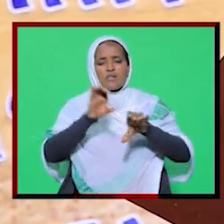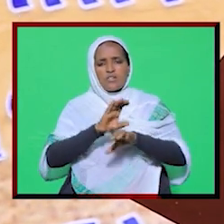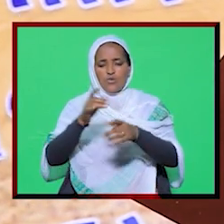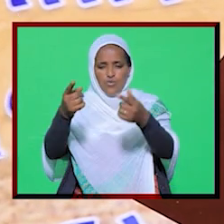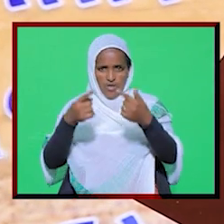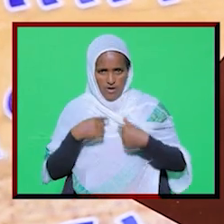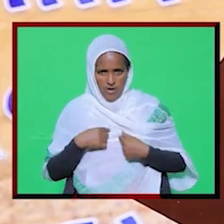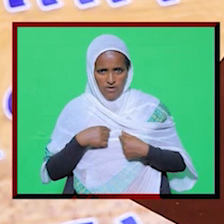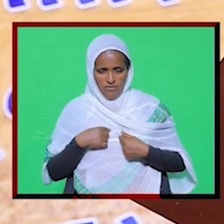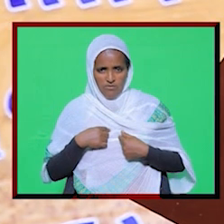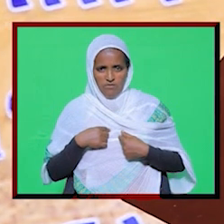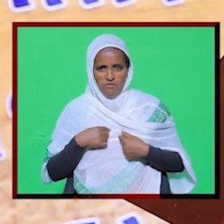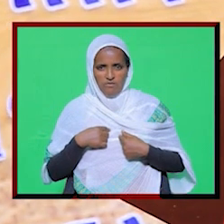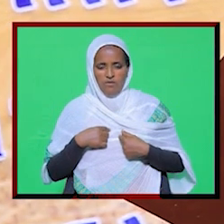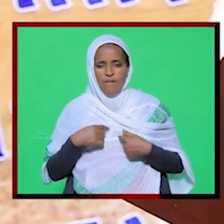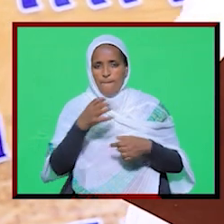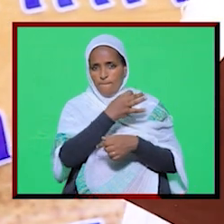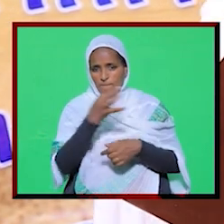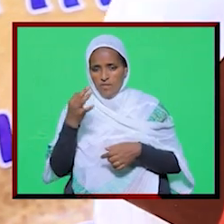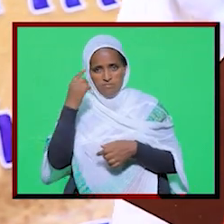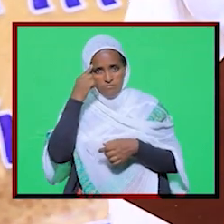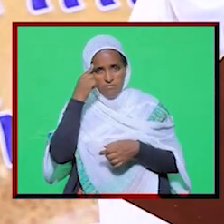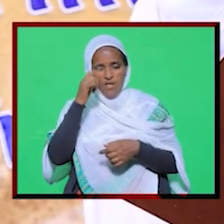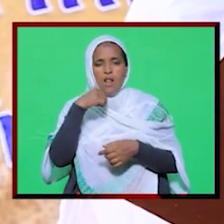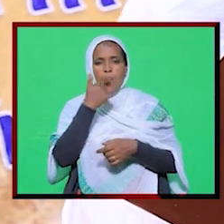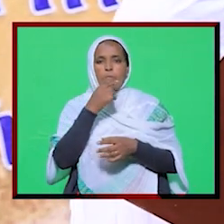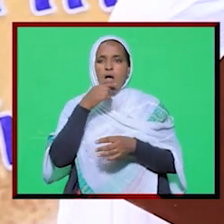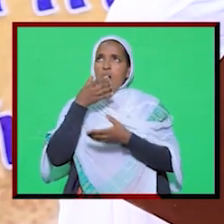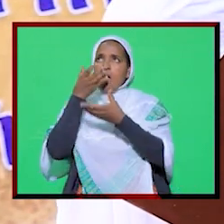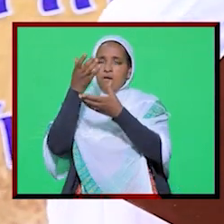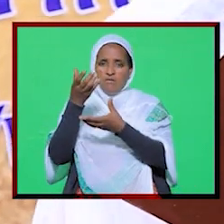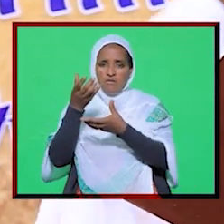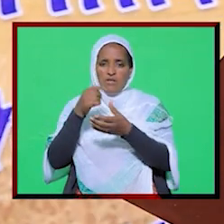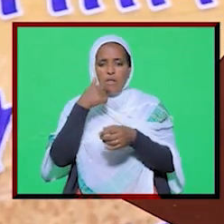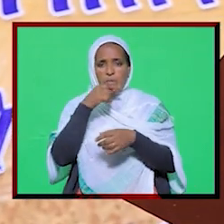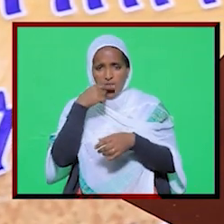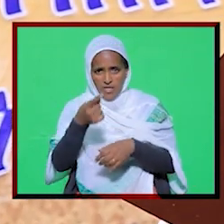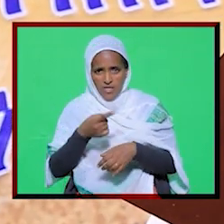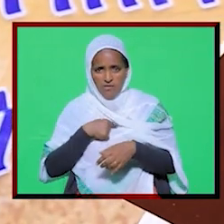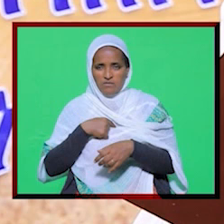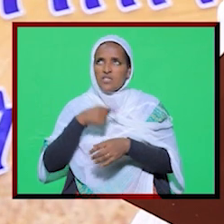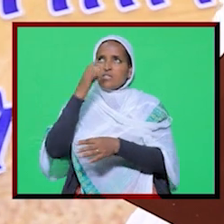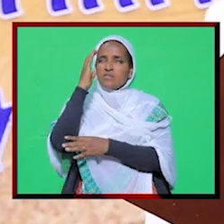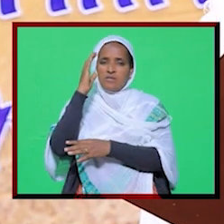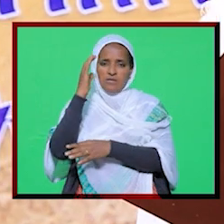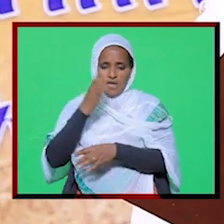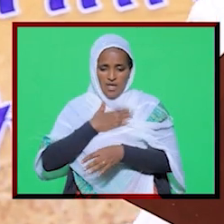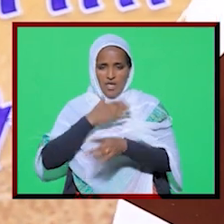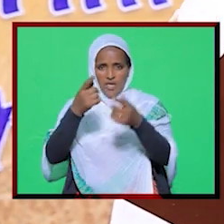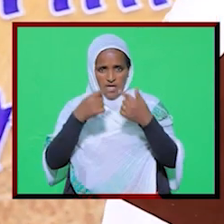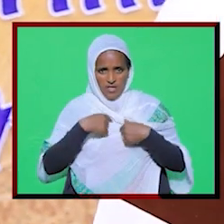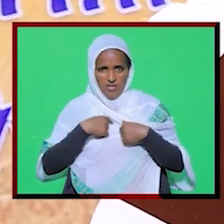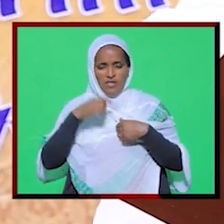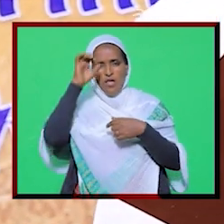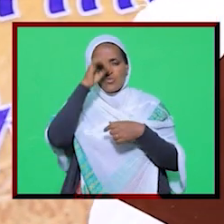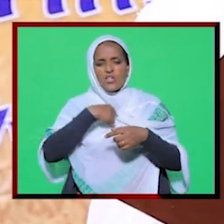ያደረግከውን ንገረኝ። በደንብ አስተውሉ። ለማን ተናዘዝ? ለማን ንገረኝ? ለእኔ።